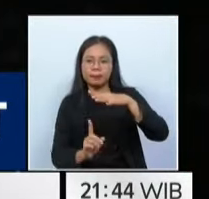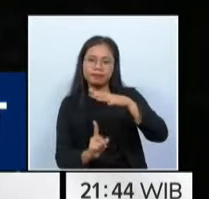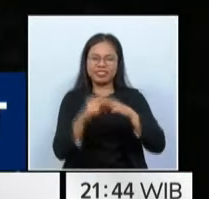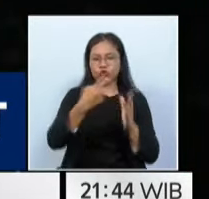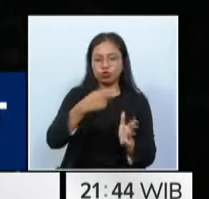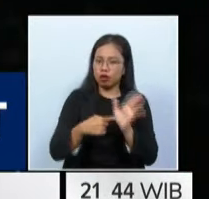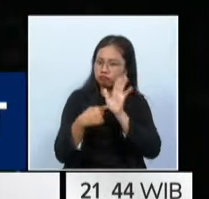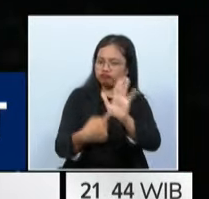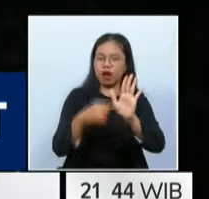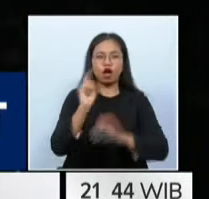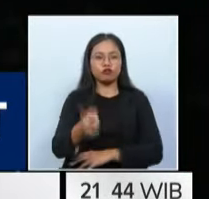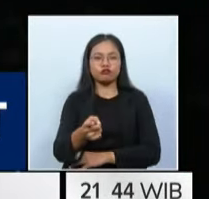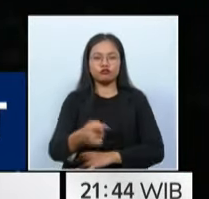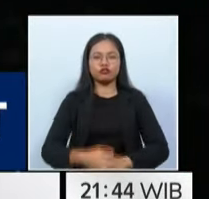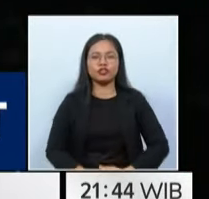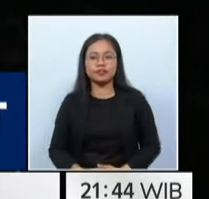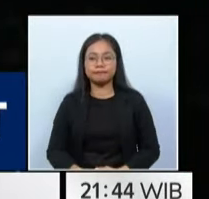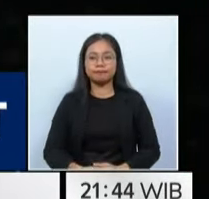andones